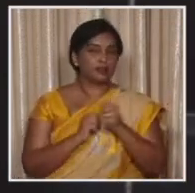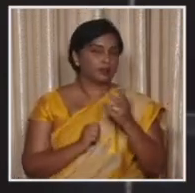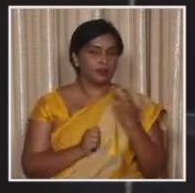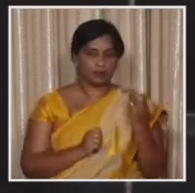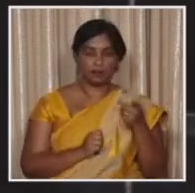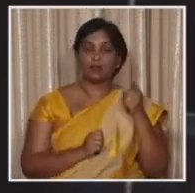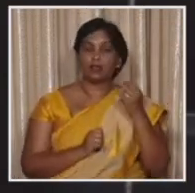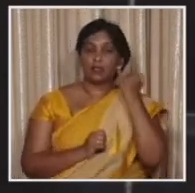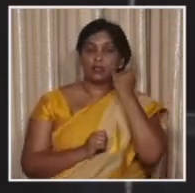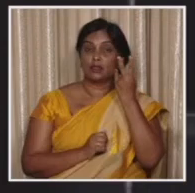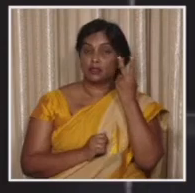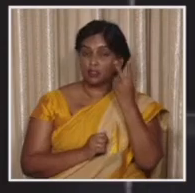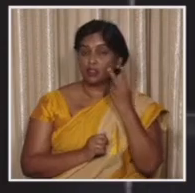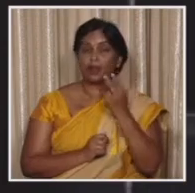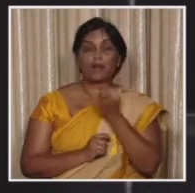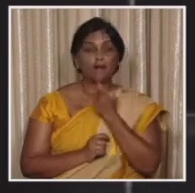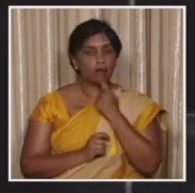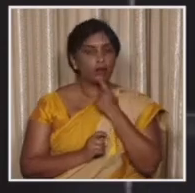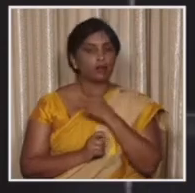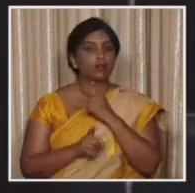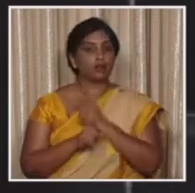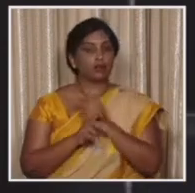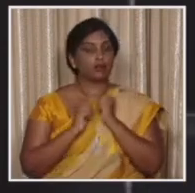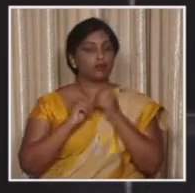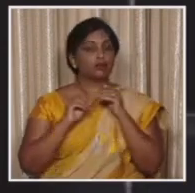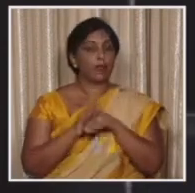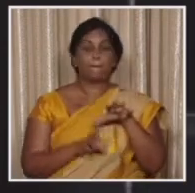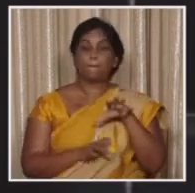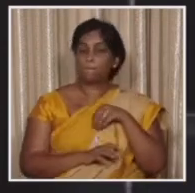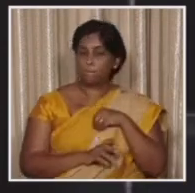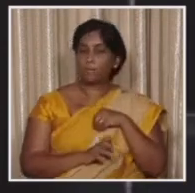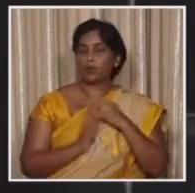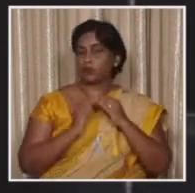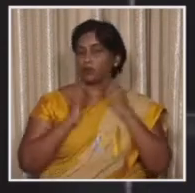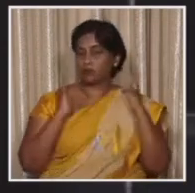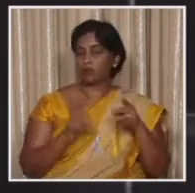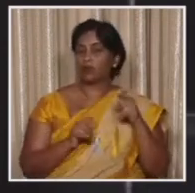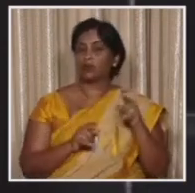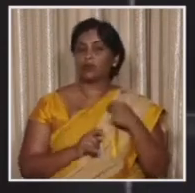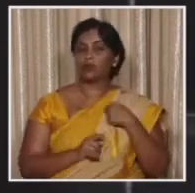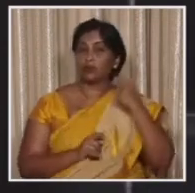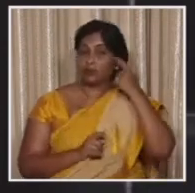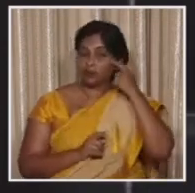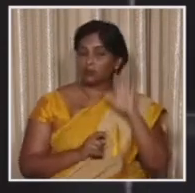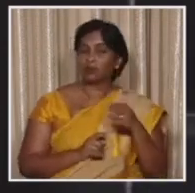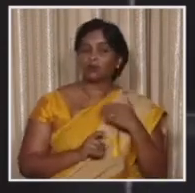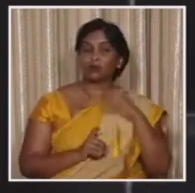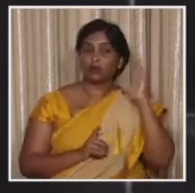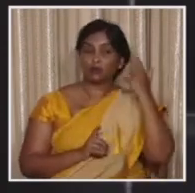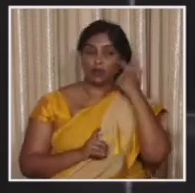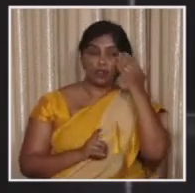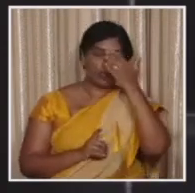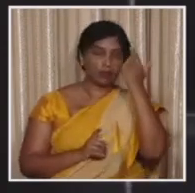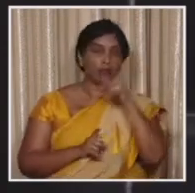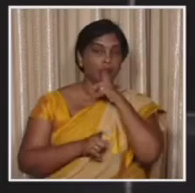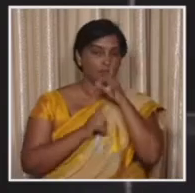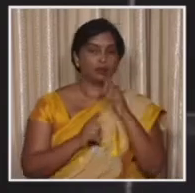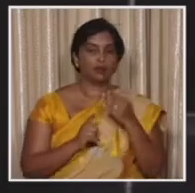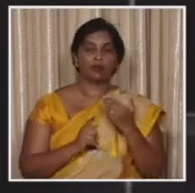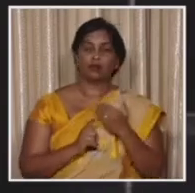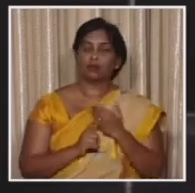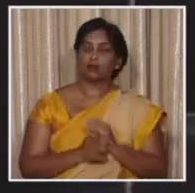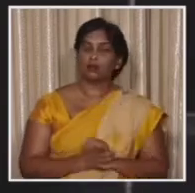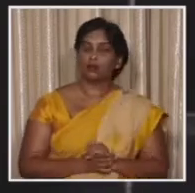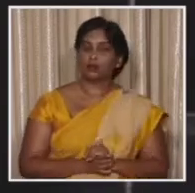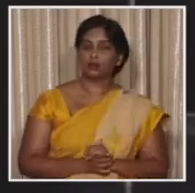නෙවෙයි. සිංගප්පූරුව, ෆින්ලන්තිය වැනි රටවල ගුරු වෘත්තියට දෙන පිළිගැන්ම ඉතාම ඉහළයි. මට සිහිපත් වෙනවා ප්‍රසිද්ධ ද්‍රවිඩ කියමනක්. මාදා